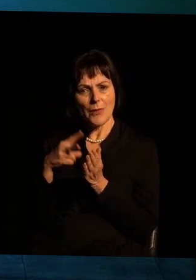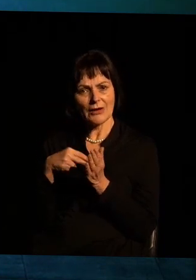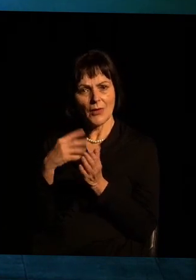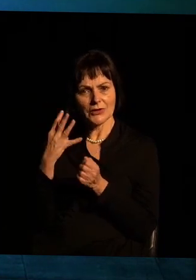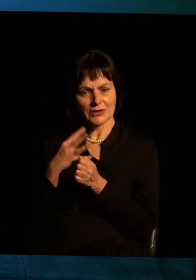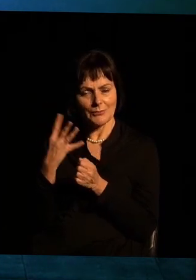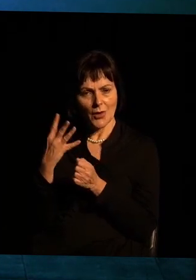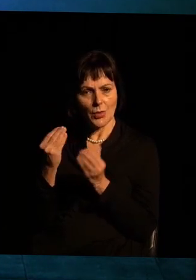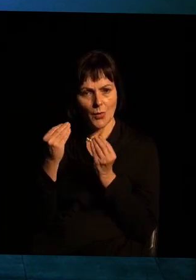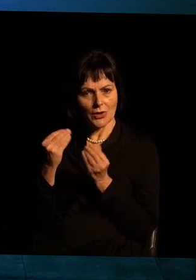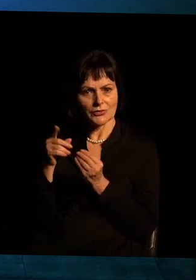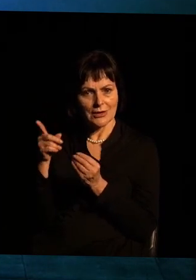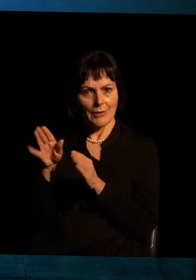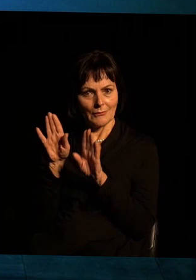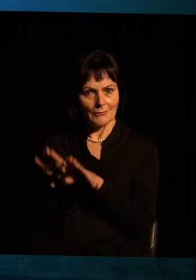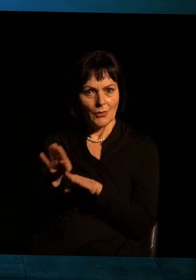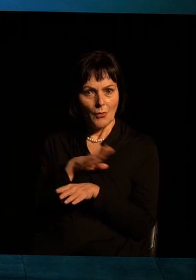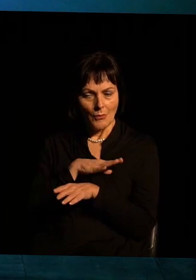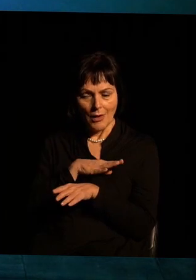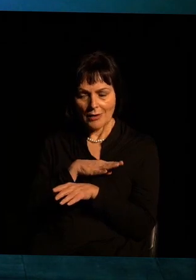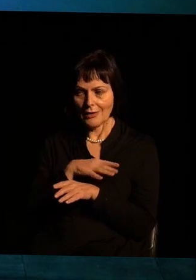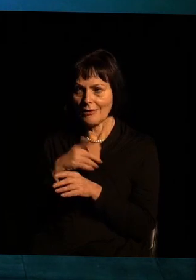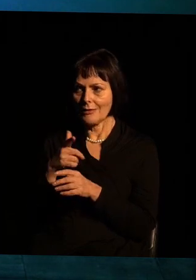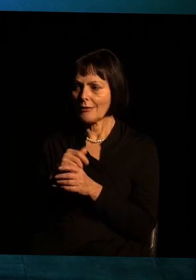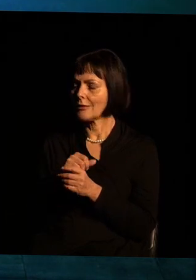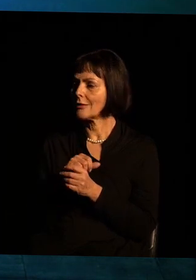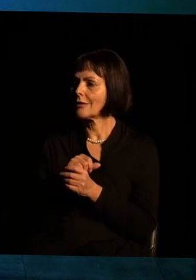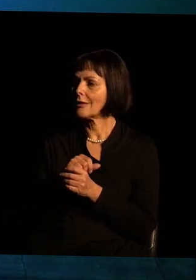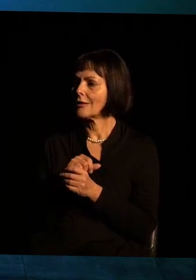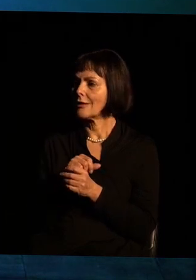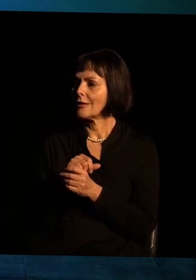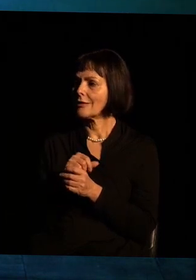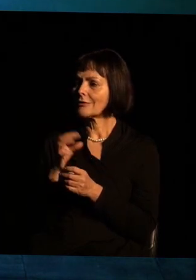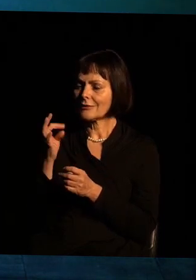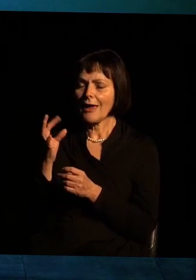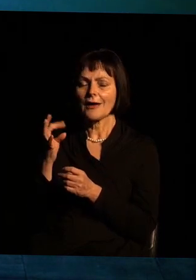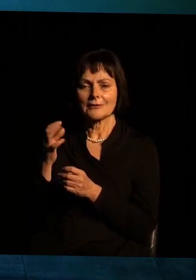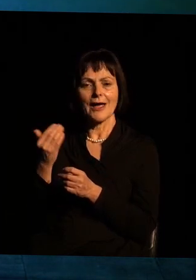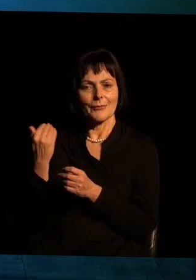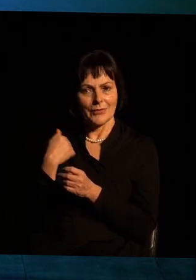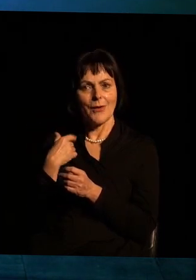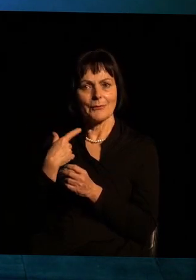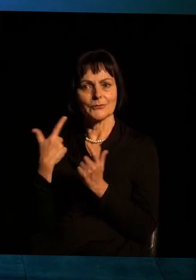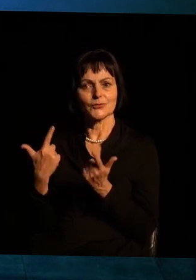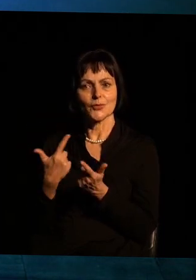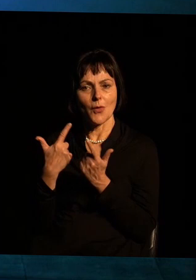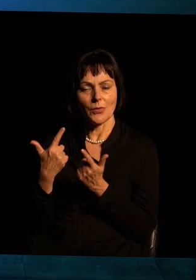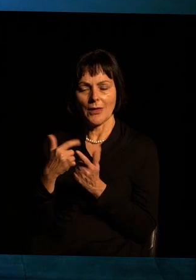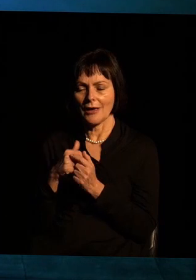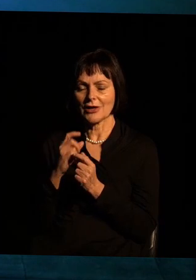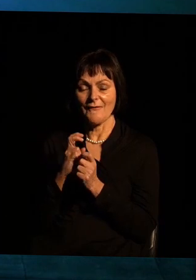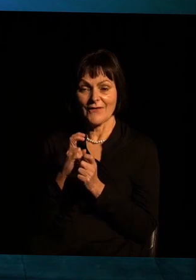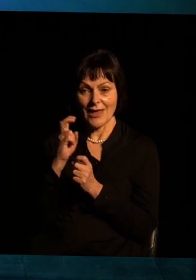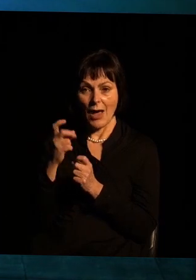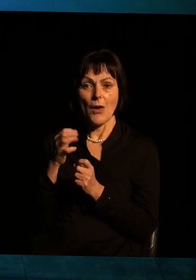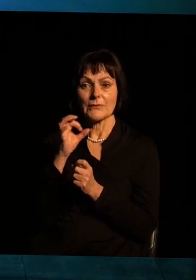w te 45. urodziny dokonał żywota właśnie na McKinley'u, prawda? No właśnie, była kiedyś taka przygoda, że... Znaczy wyjechałem